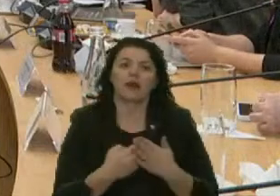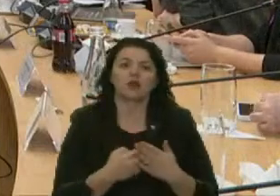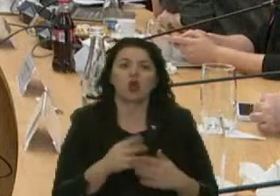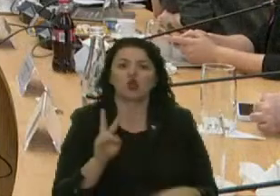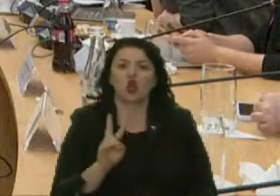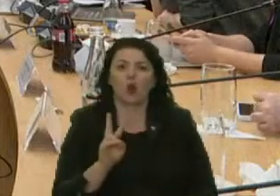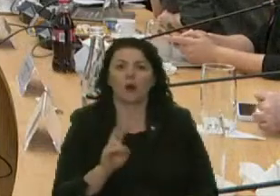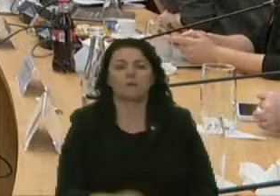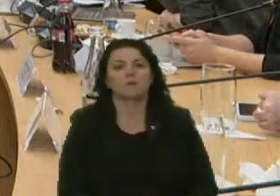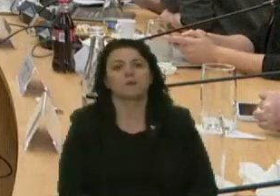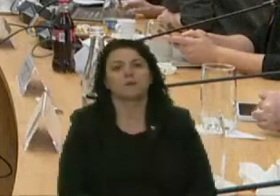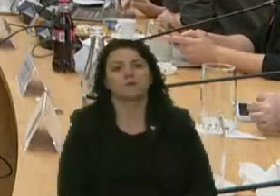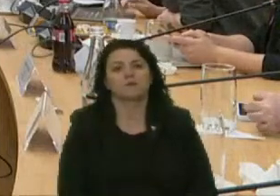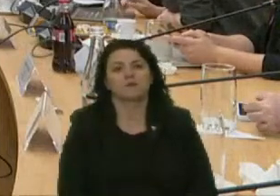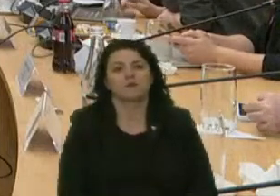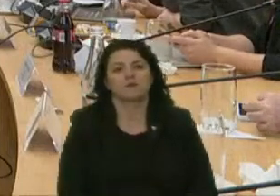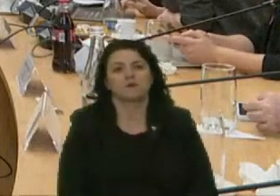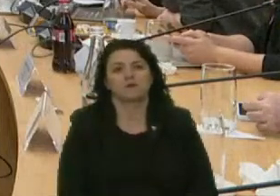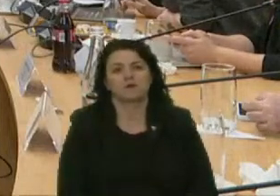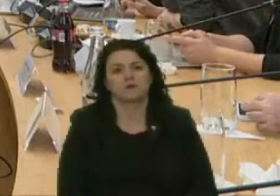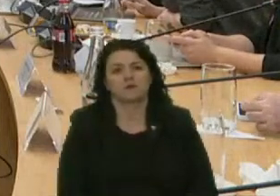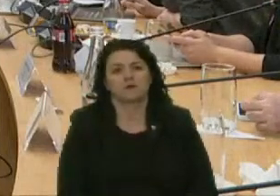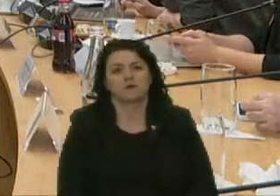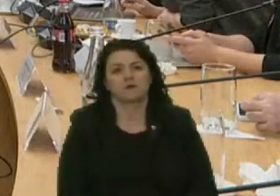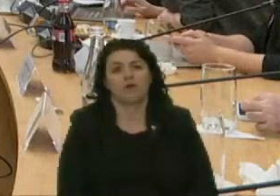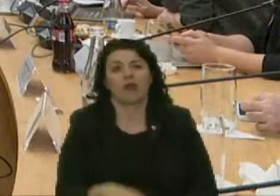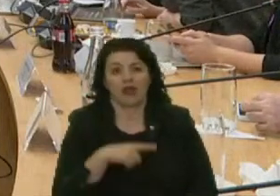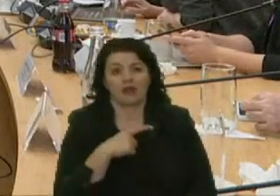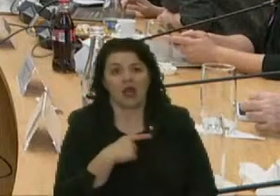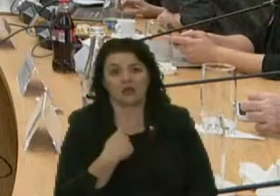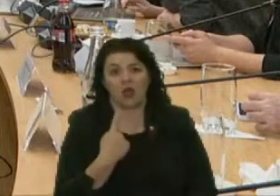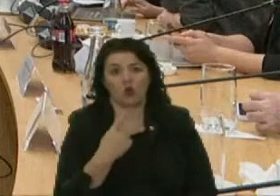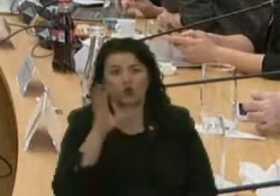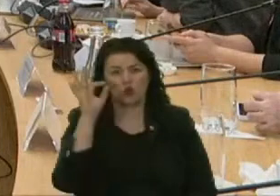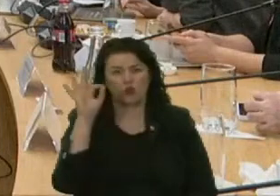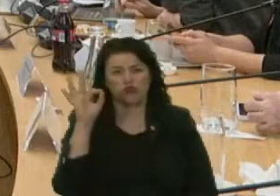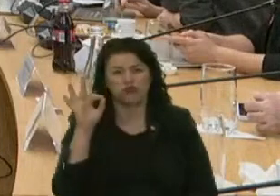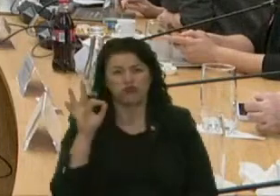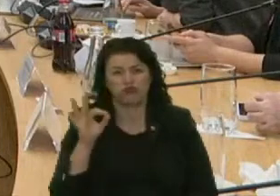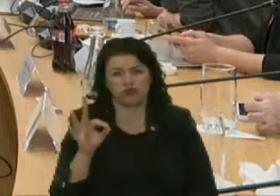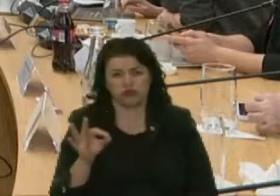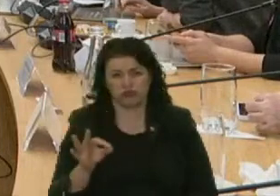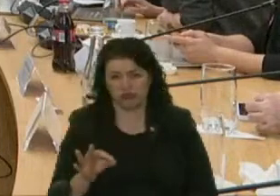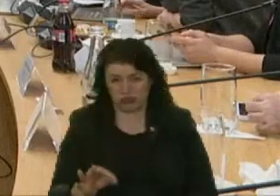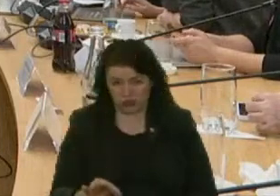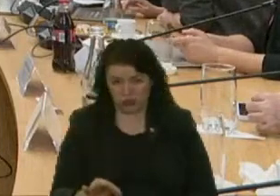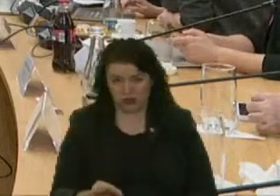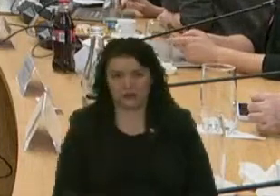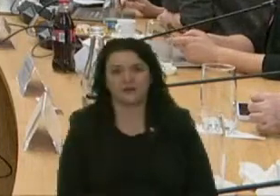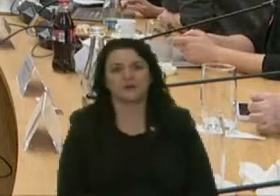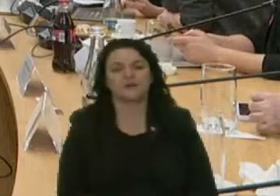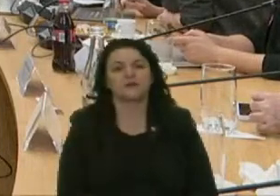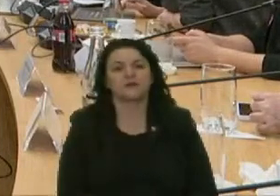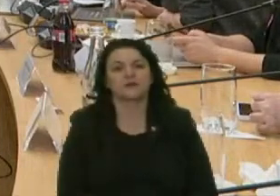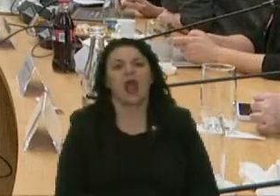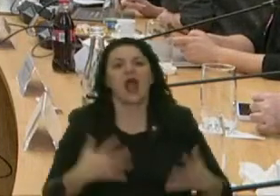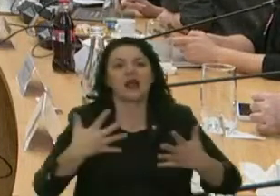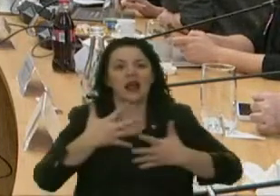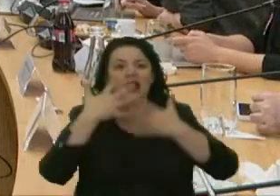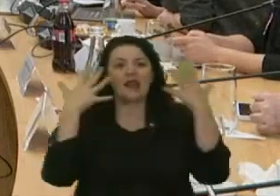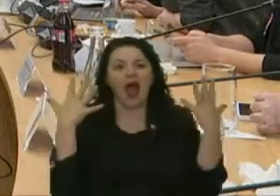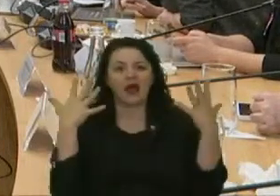de atunce și este una dintr un dintr un lung șir foarte clar